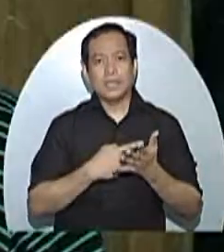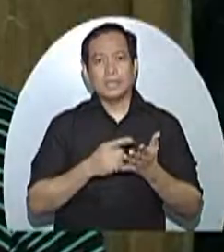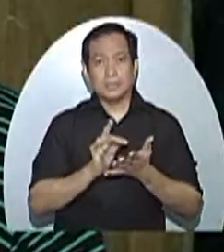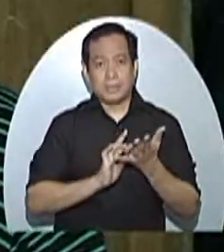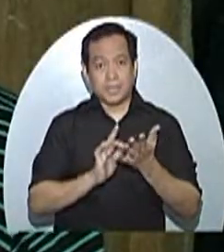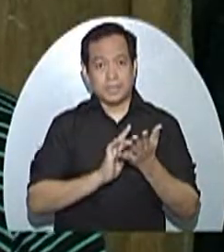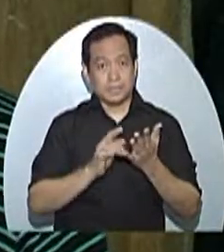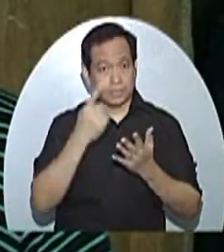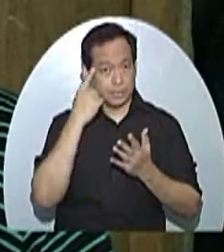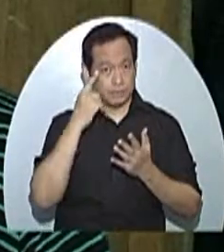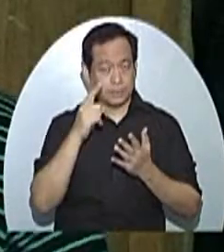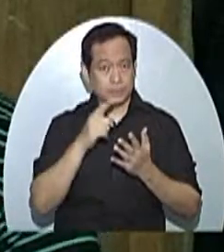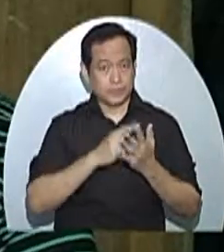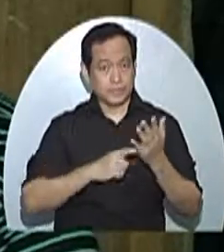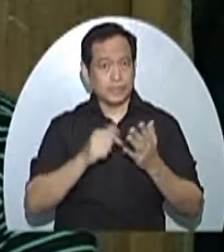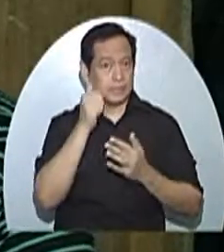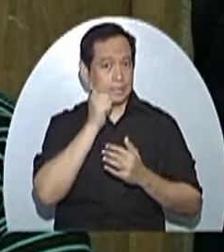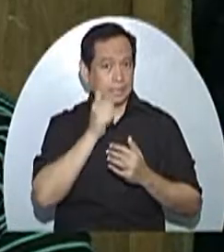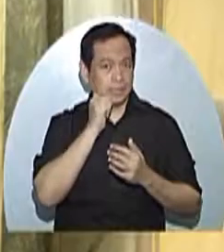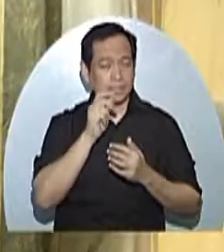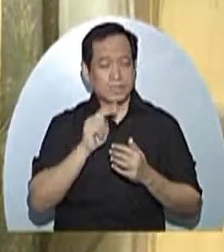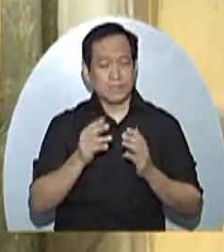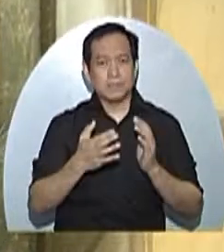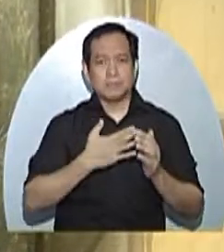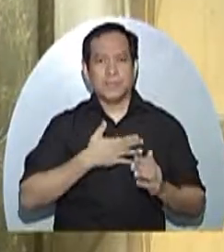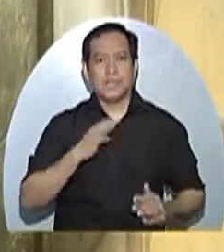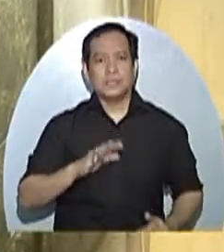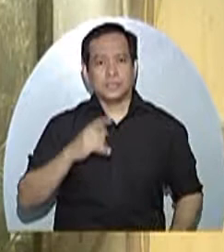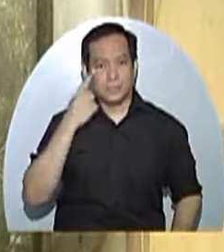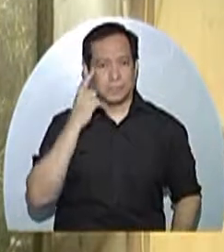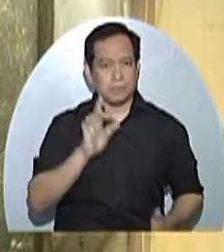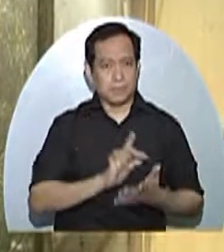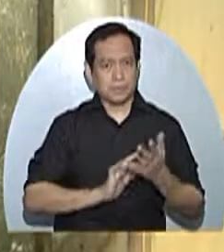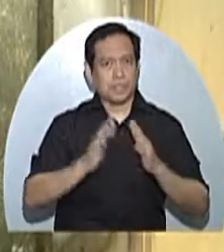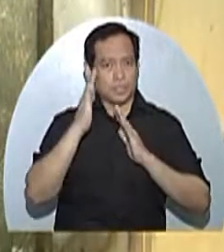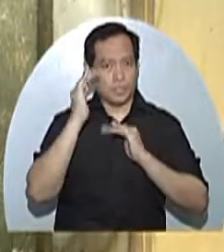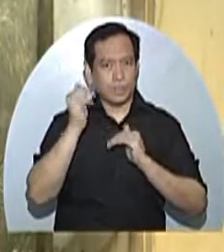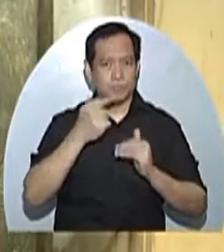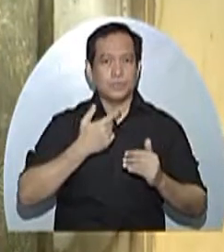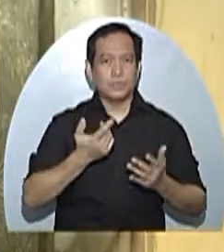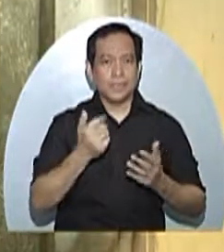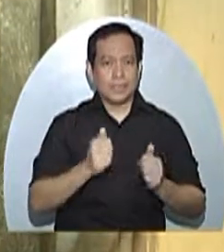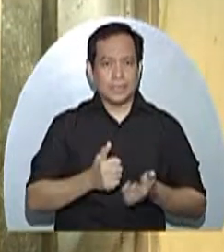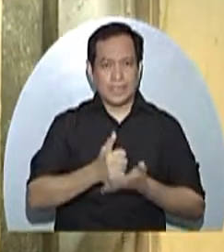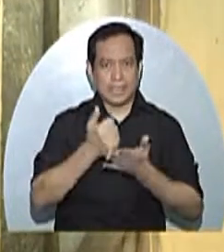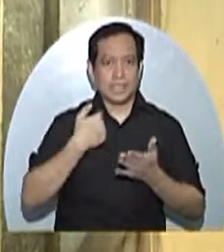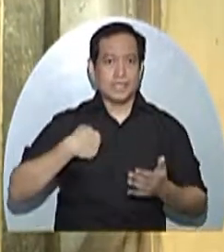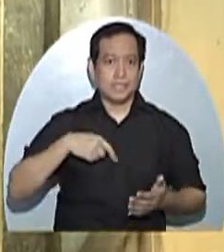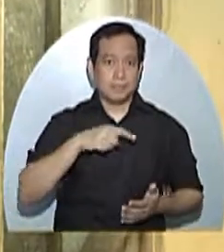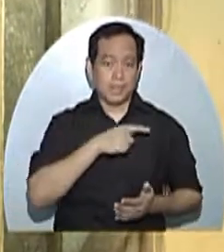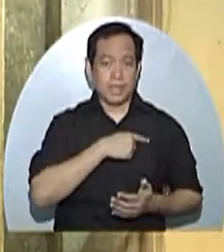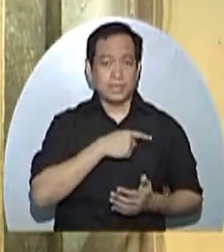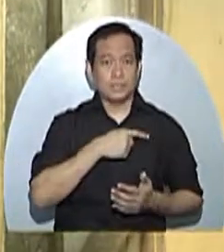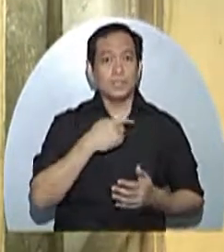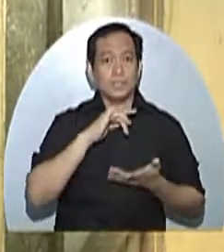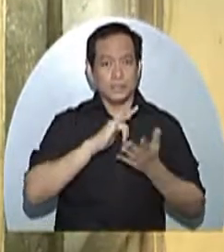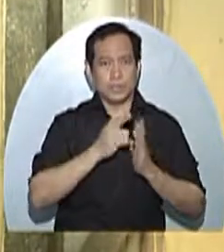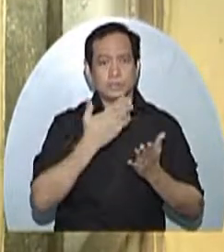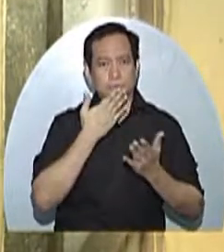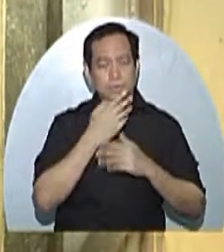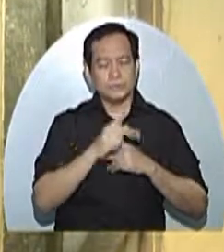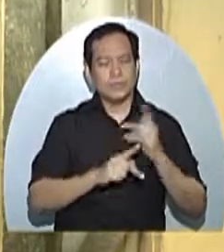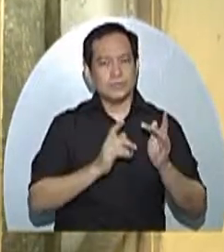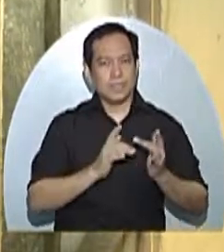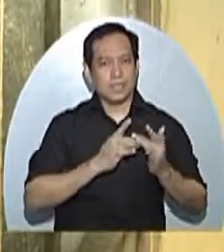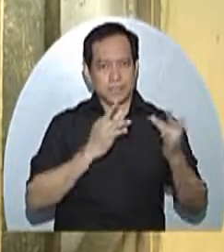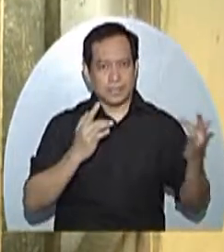yung gastusin namin araw-araw sa gamot niya lang po. Sana po matulungan niyo po kami, sinong buting